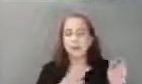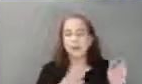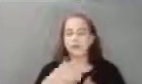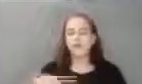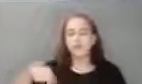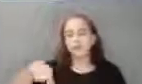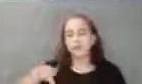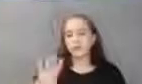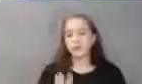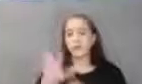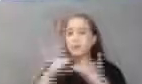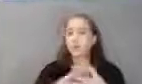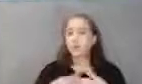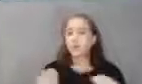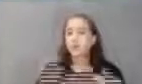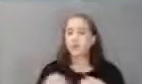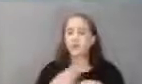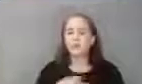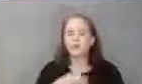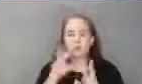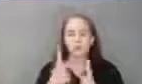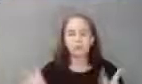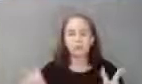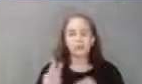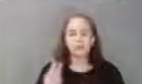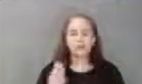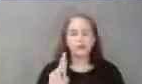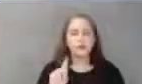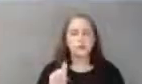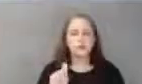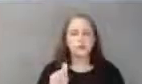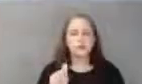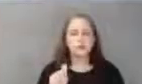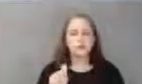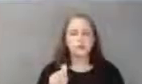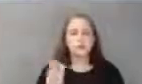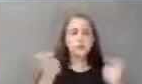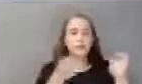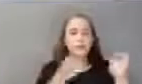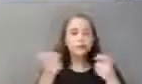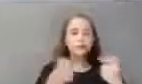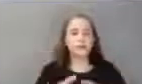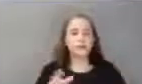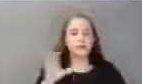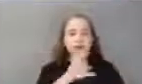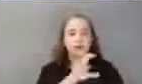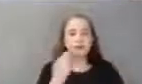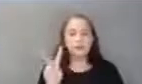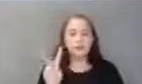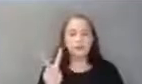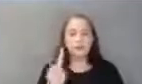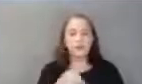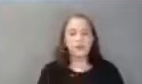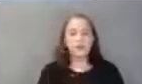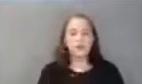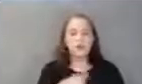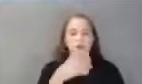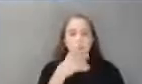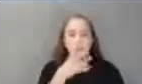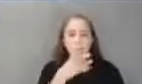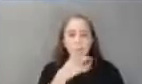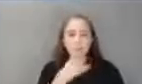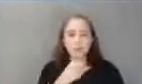ni Nebria sa kanyang Facebook post. Pumunta sa kanyang opisina mismo ang biktima at bago pa man